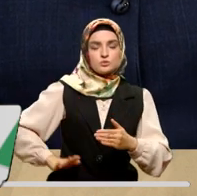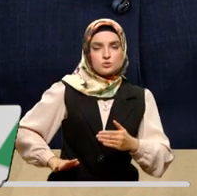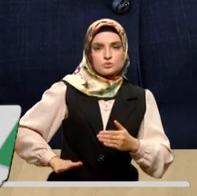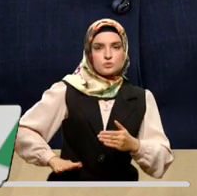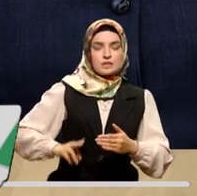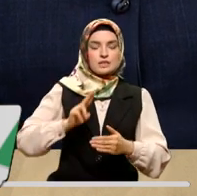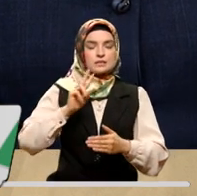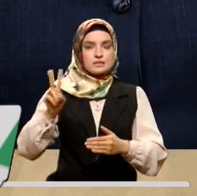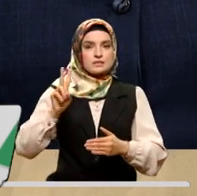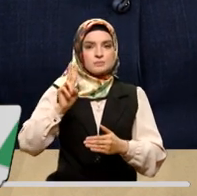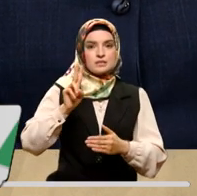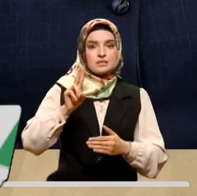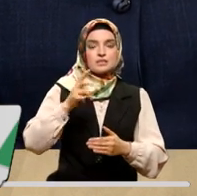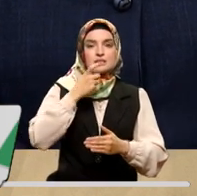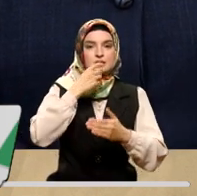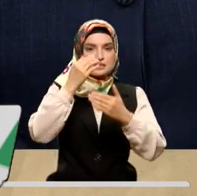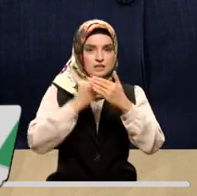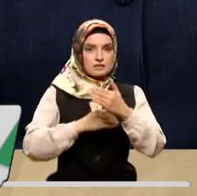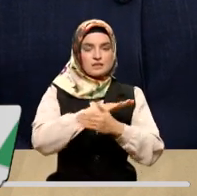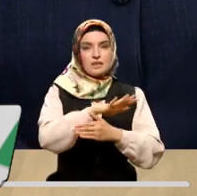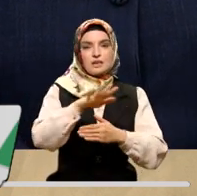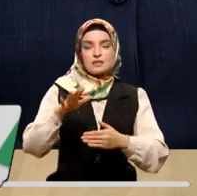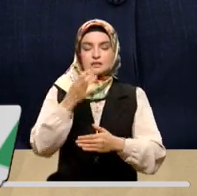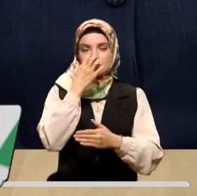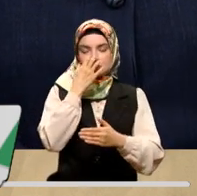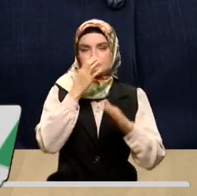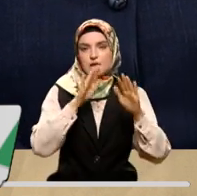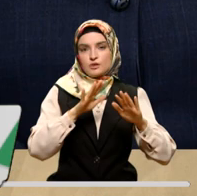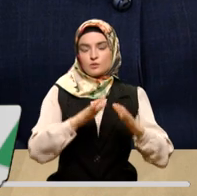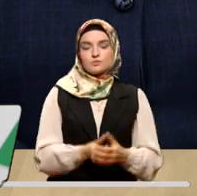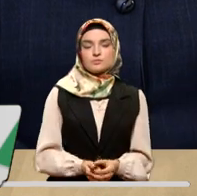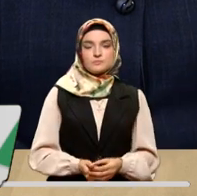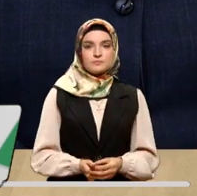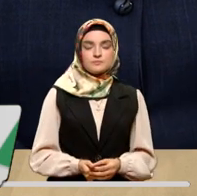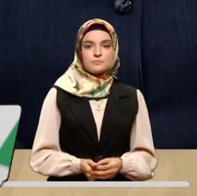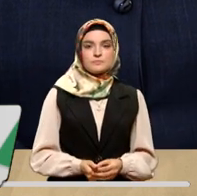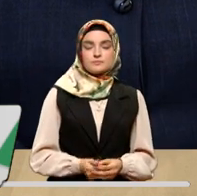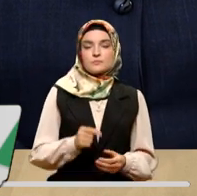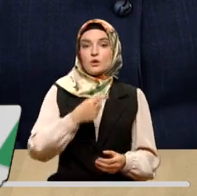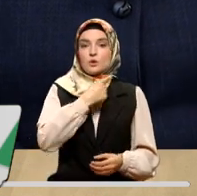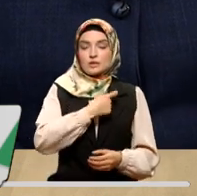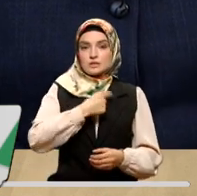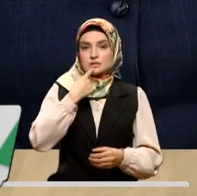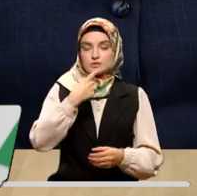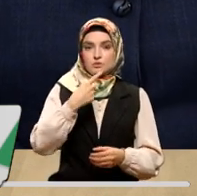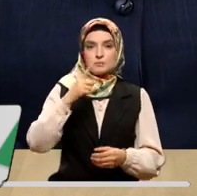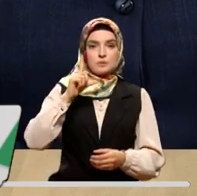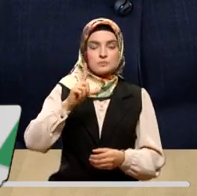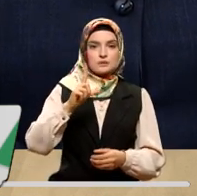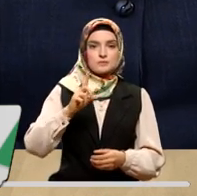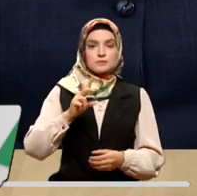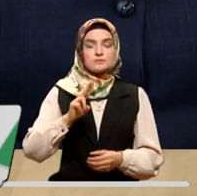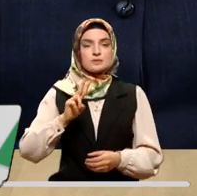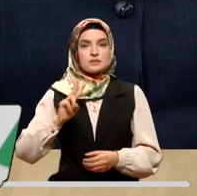22 yaşın altındaki 22 yaşın herkes. Altında. Bir de tabii özellikle ifade etmem gerekiyor. 27 Haziran,